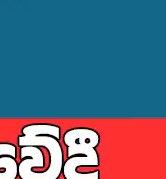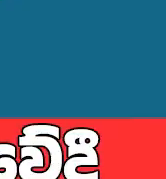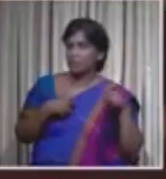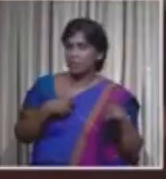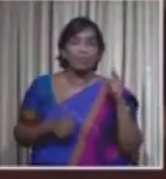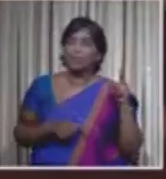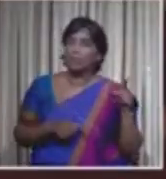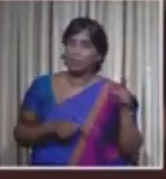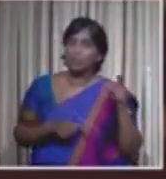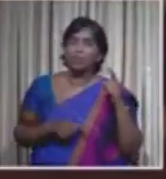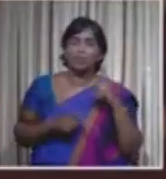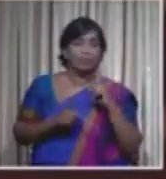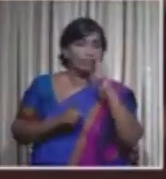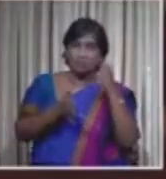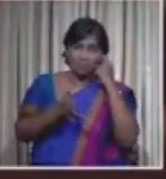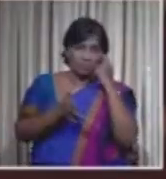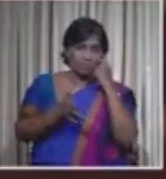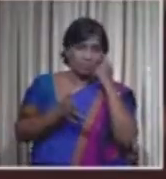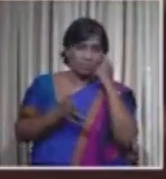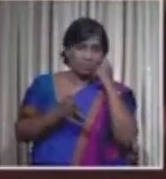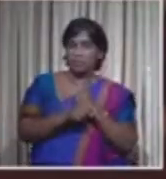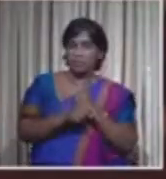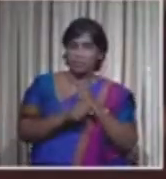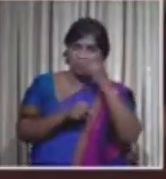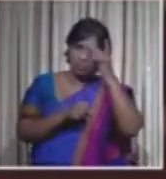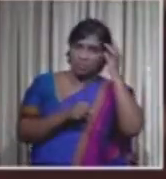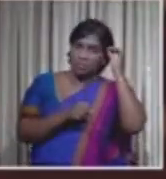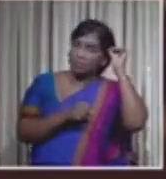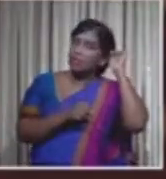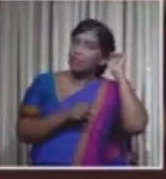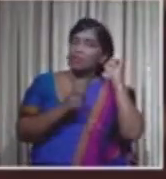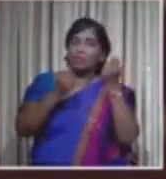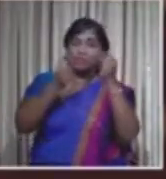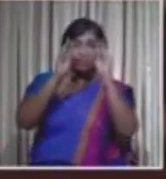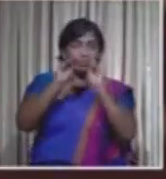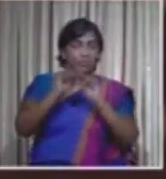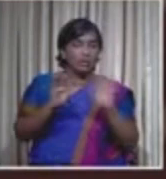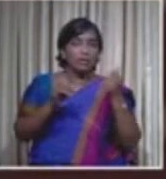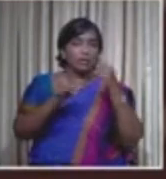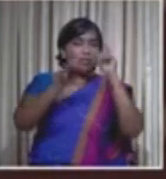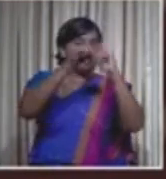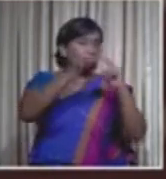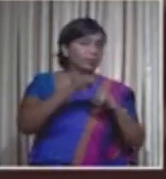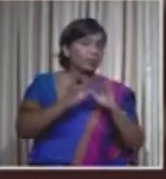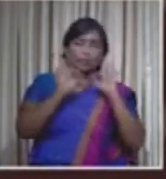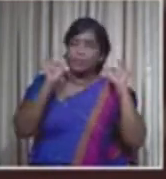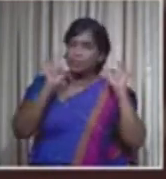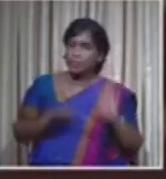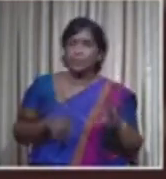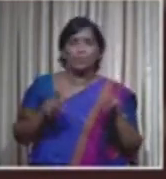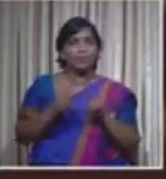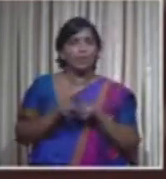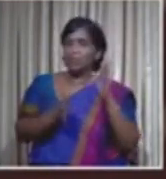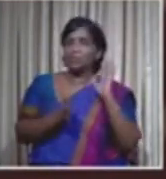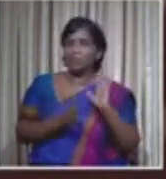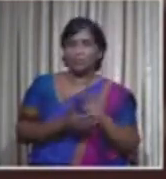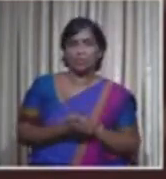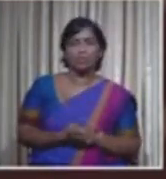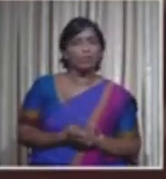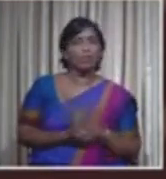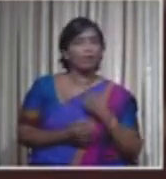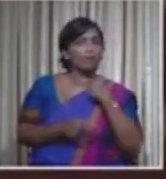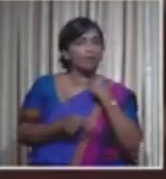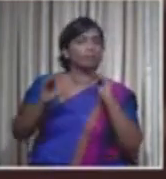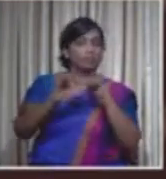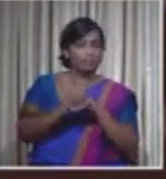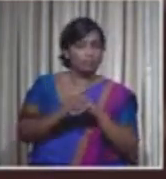මේ පාලමට මුල් ගල් තියලා තියෙනවා යහ පාලන ආණ්ඩුව. ඇස්තමින්තු කරන්නේ නැතුව ටෙන්ඩර් කැඳවන්නේ නැතුව කිසිම දෙයක් නැතුව මුල් ගල් තියලා තිබුණා. අපේ රජය